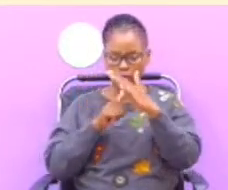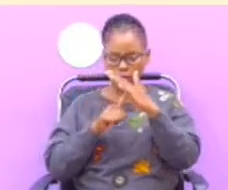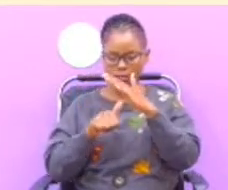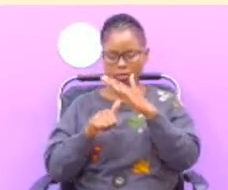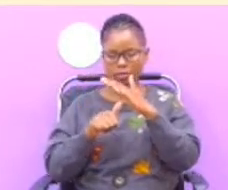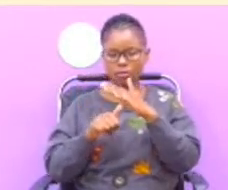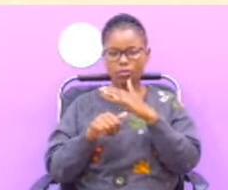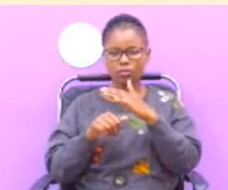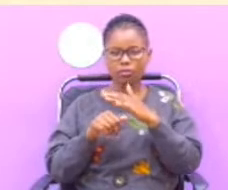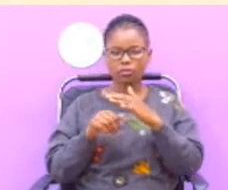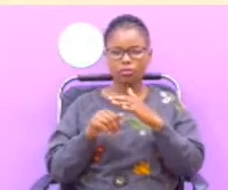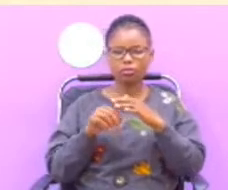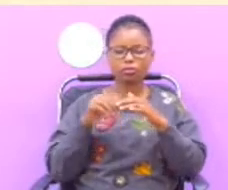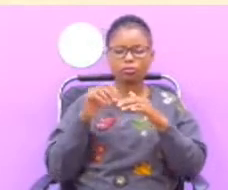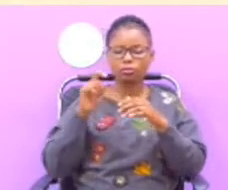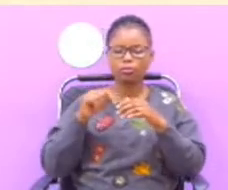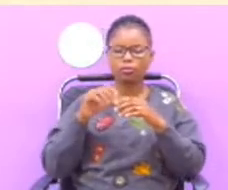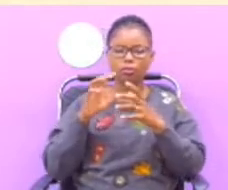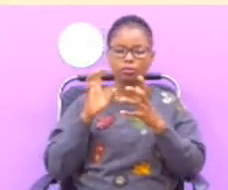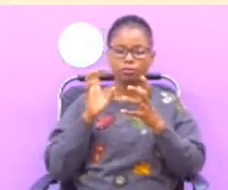marume.